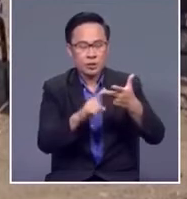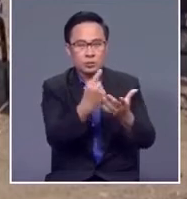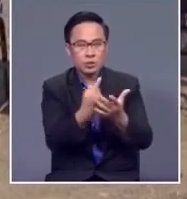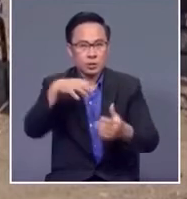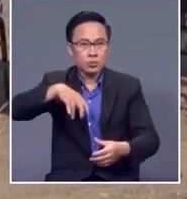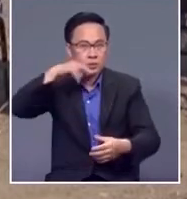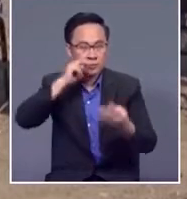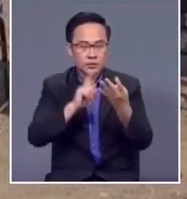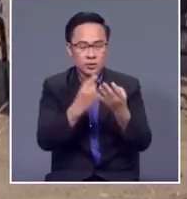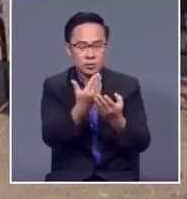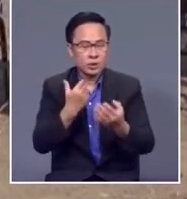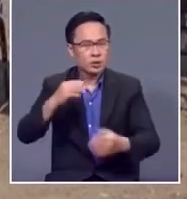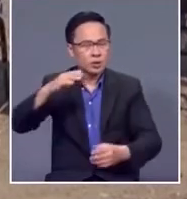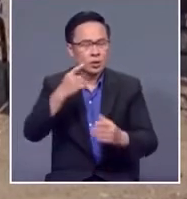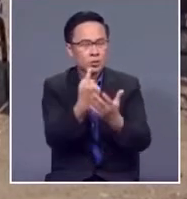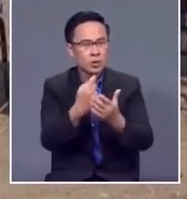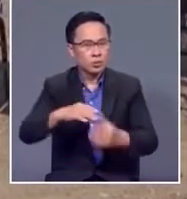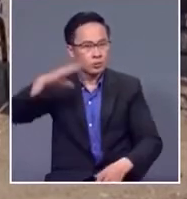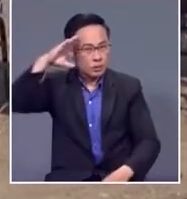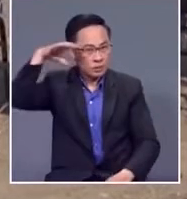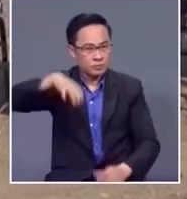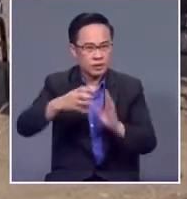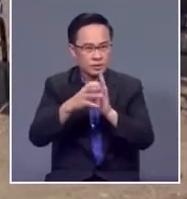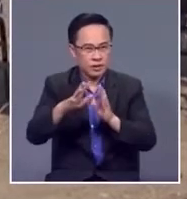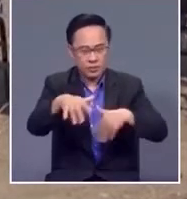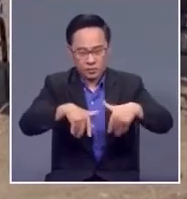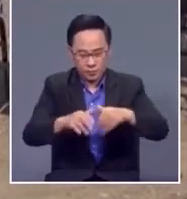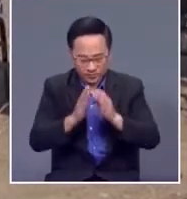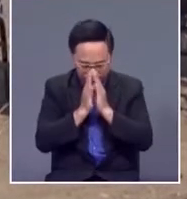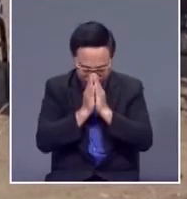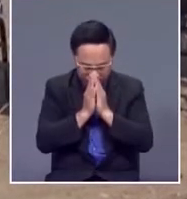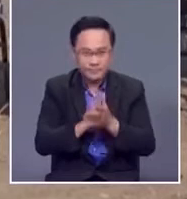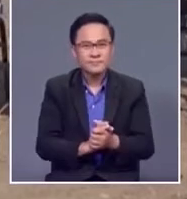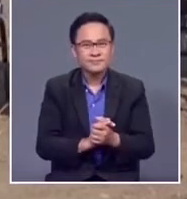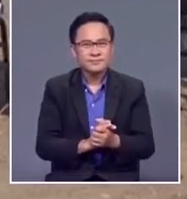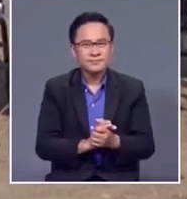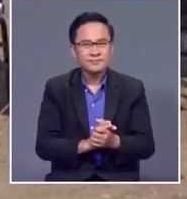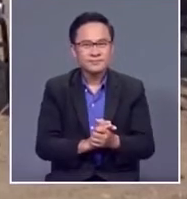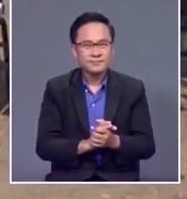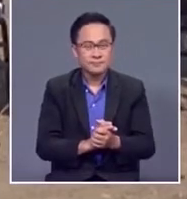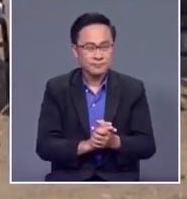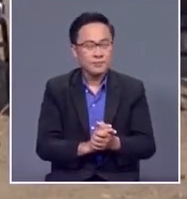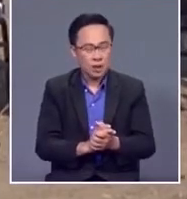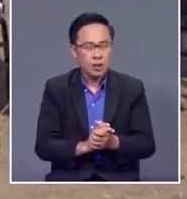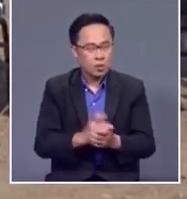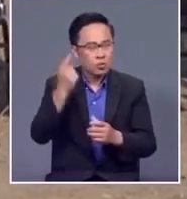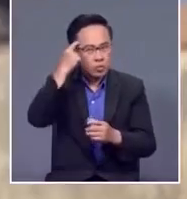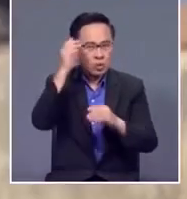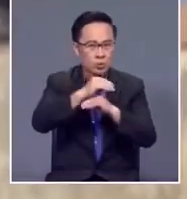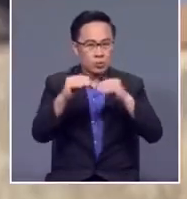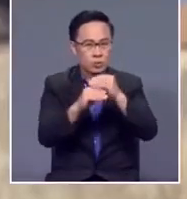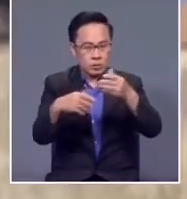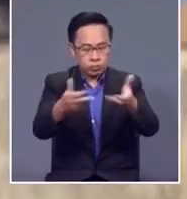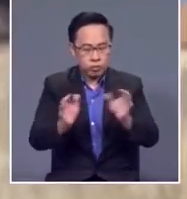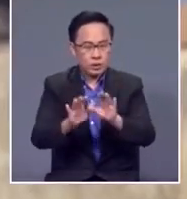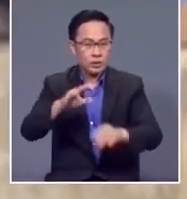นของภาคประชาชนนั่นเองสวัสดีทุกท่านนะคะ สวัสดีครับ สวัสดีค่ะเราได้ทราบที่มาคร่าวๆนะคะของโครงการบางระกำโมเด